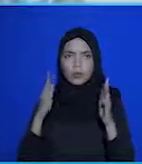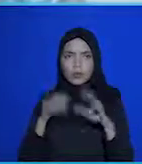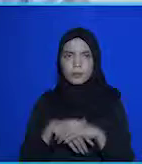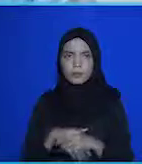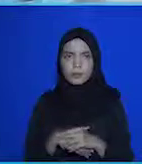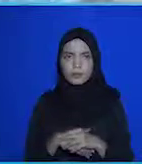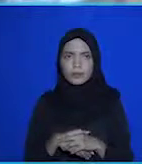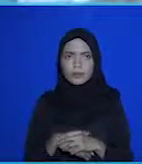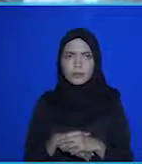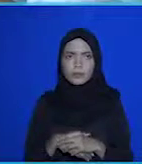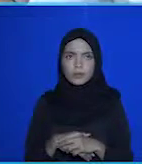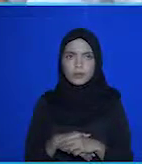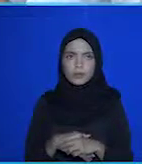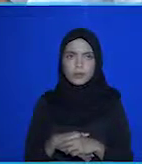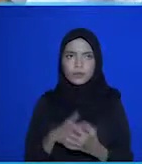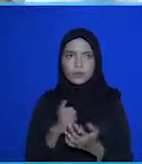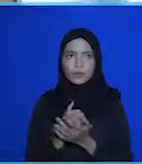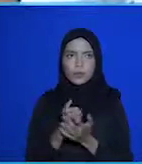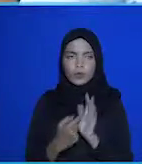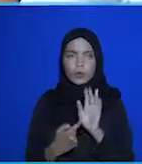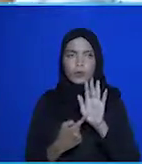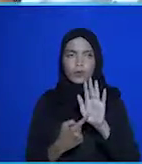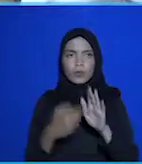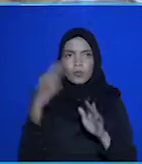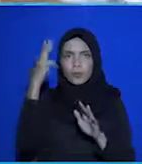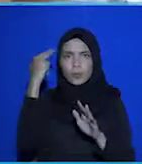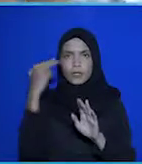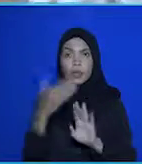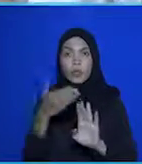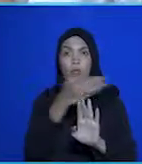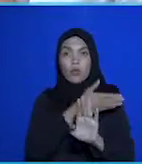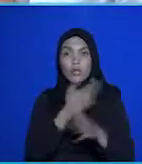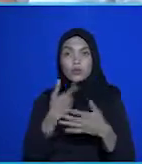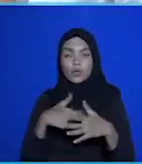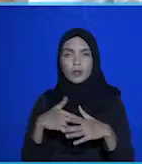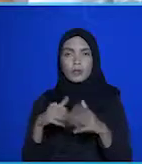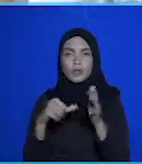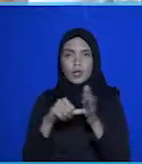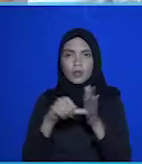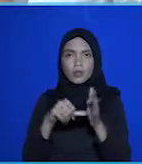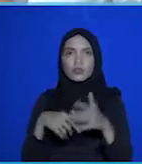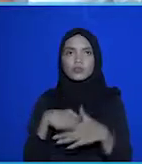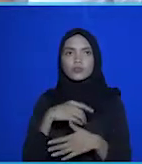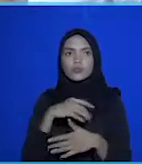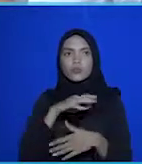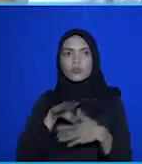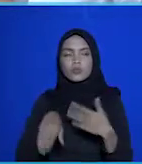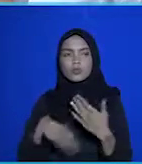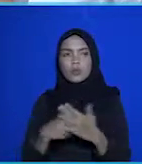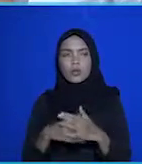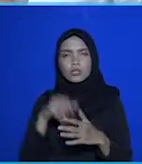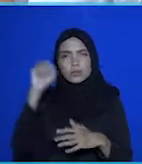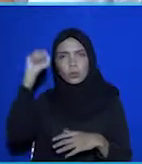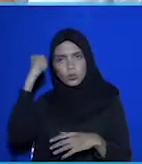beliau. Dan ini menggambarkan betapa pemerintah dari awal sudah hadir di dalam kesulitan